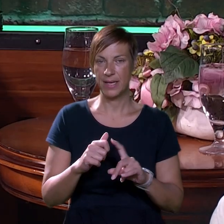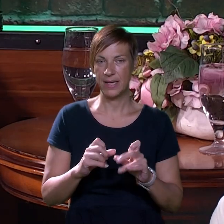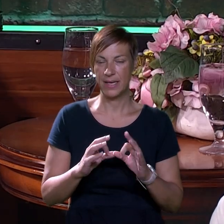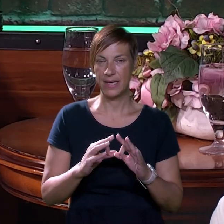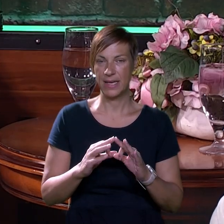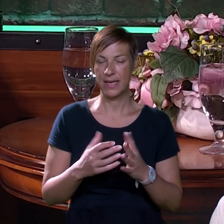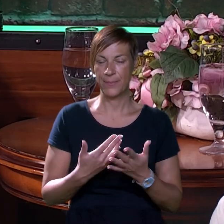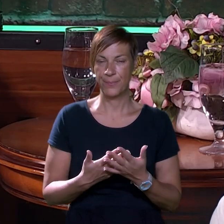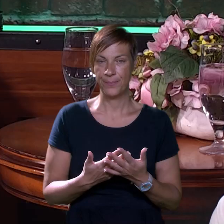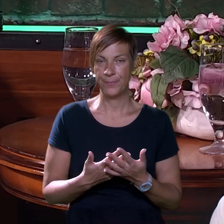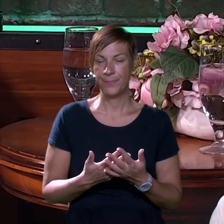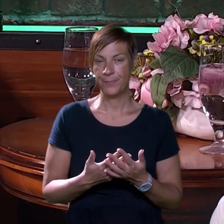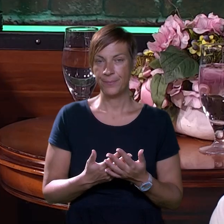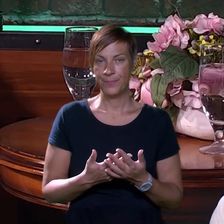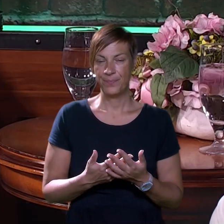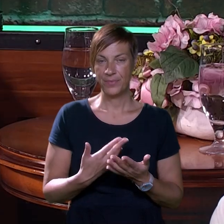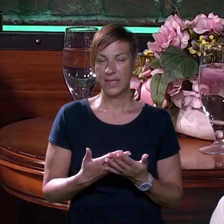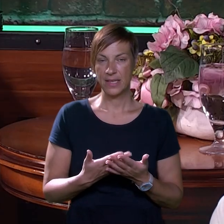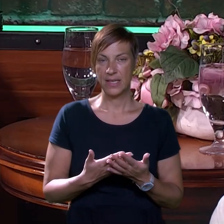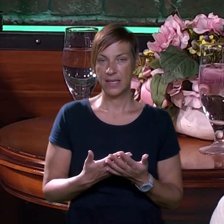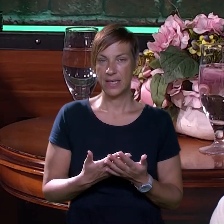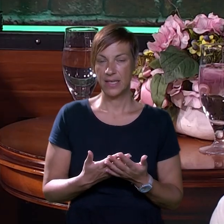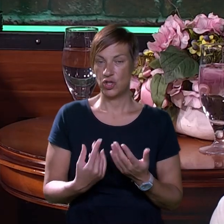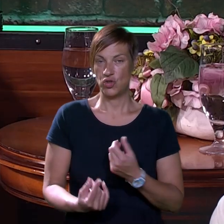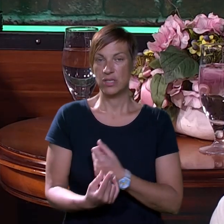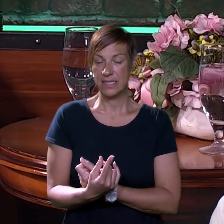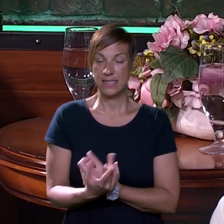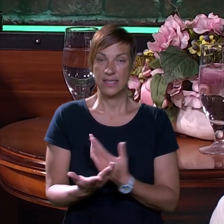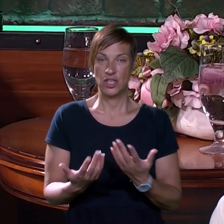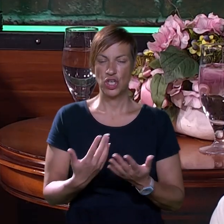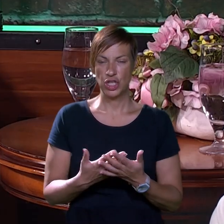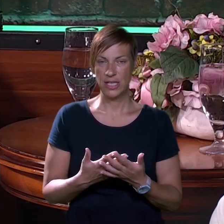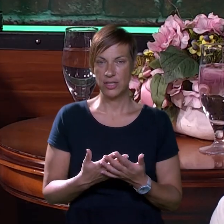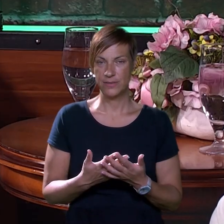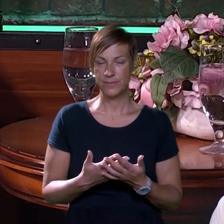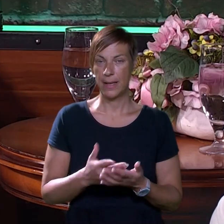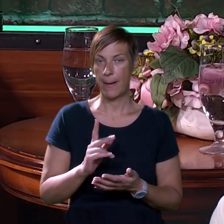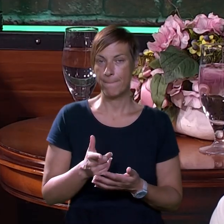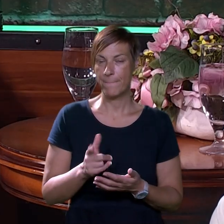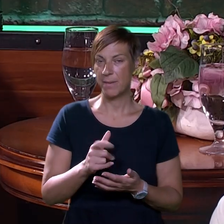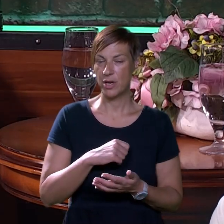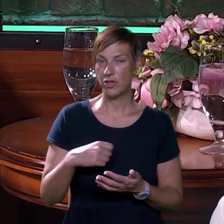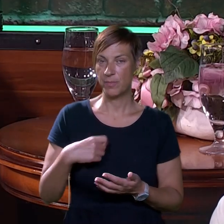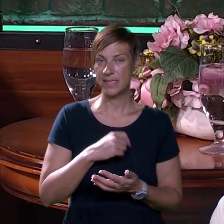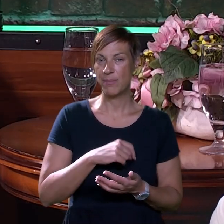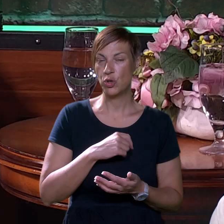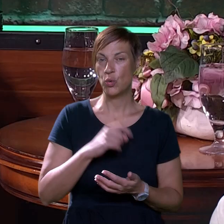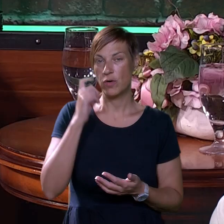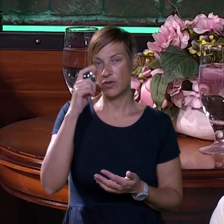panika, strepnja. I onda ti se zaista dogodi. Jer ne mora to biti samo